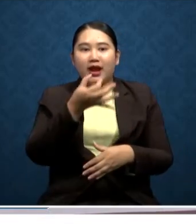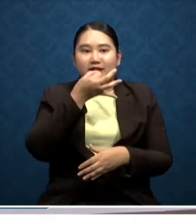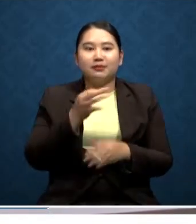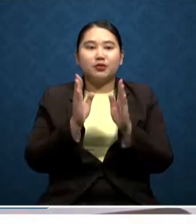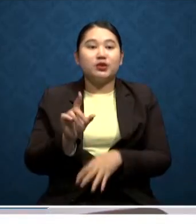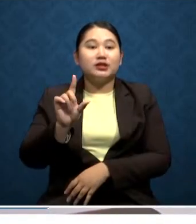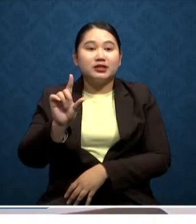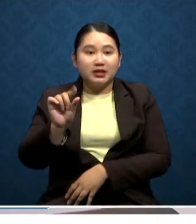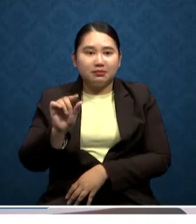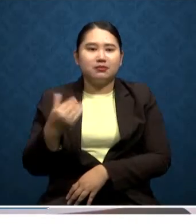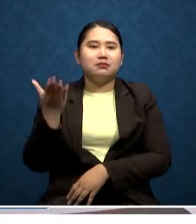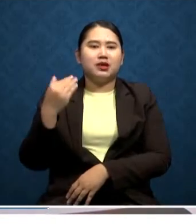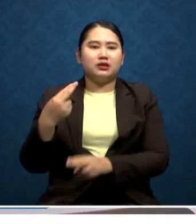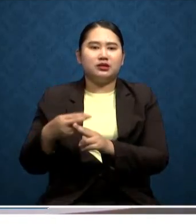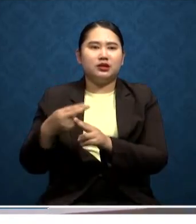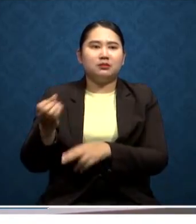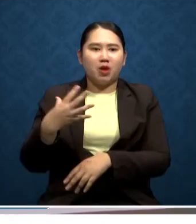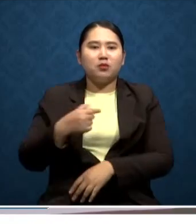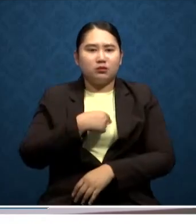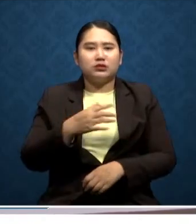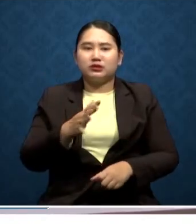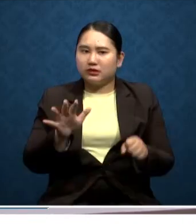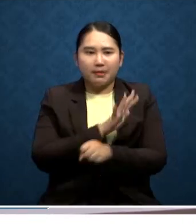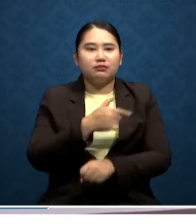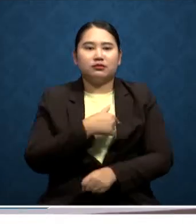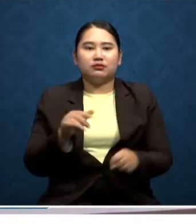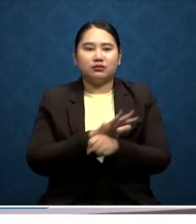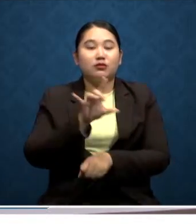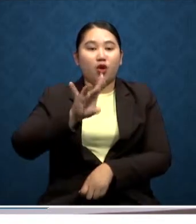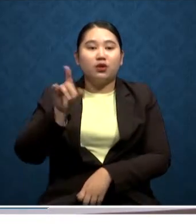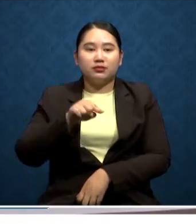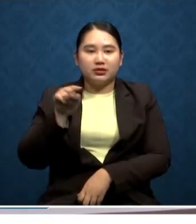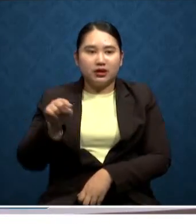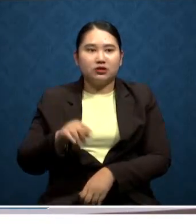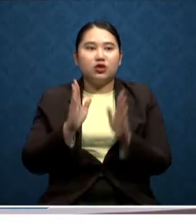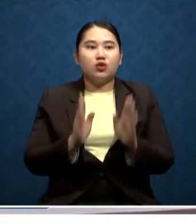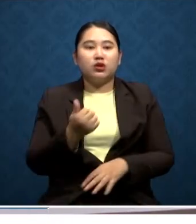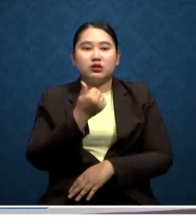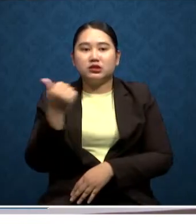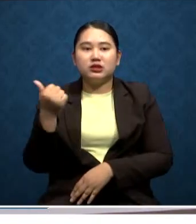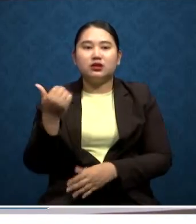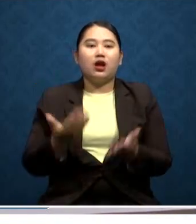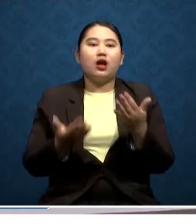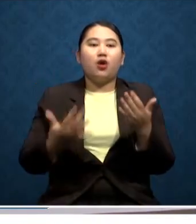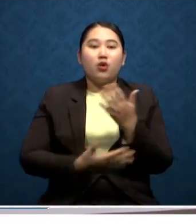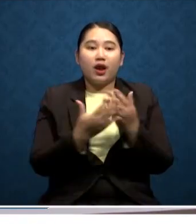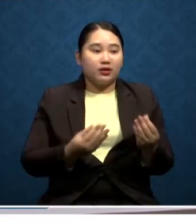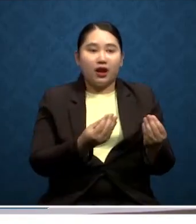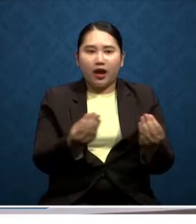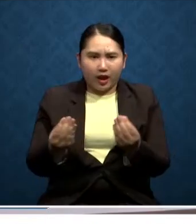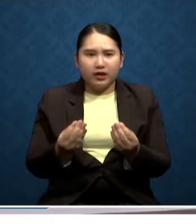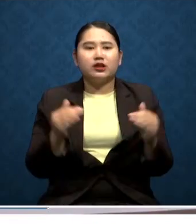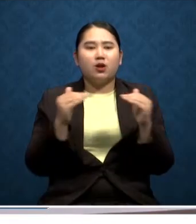ชื่อท่านประธานผมเต็มใจเต็มร้อยครับแล้วก็ท่านอื่นๆก็ตามท่านประธานให้โอกาสทุกท่านด้ว